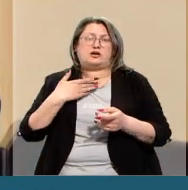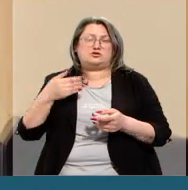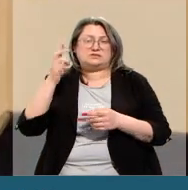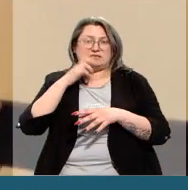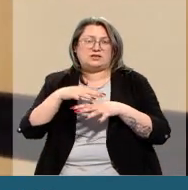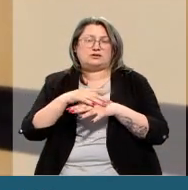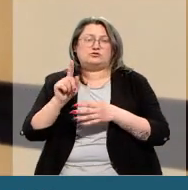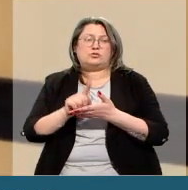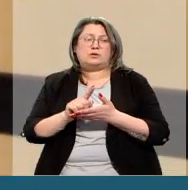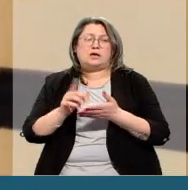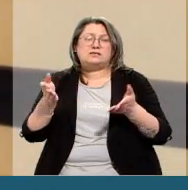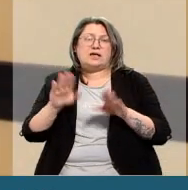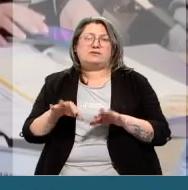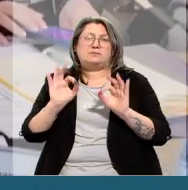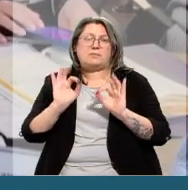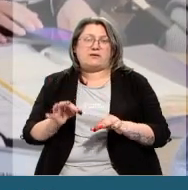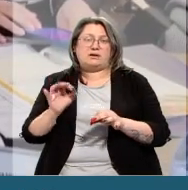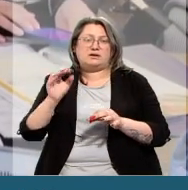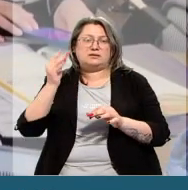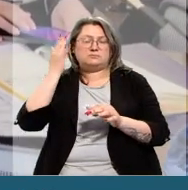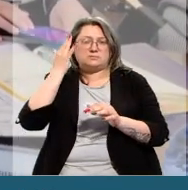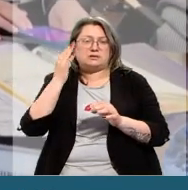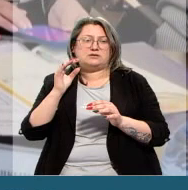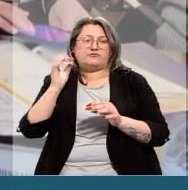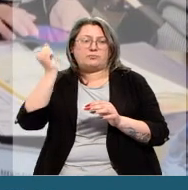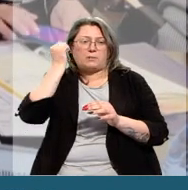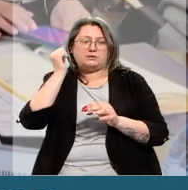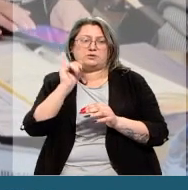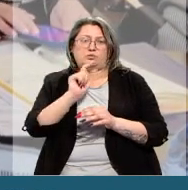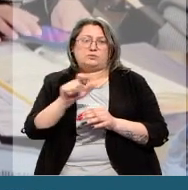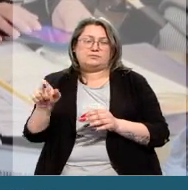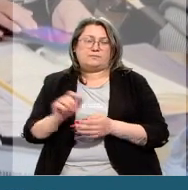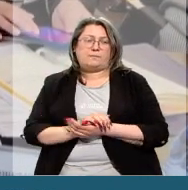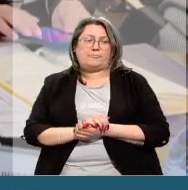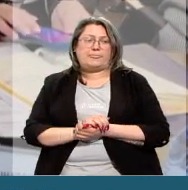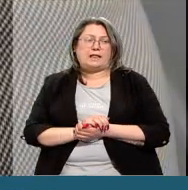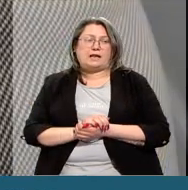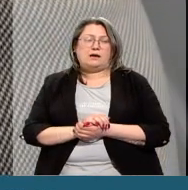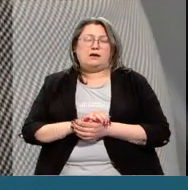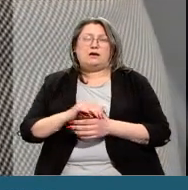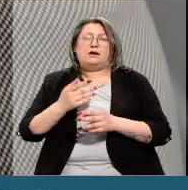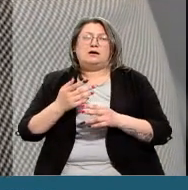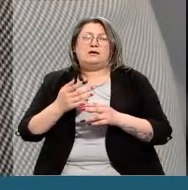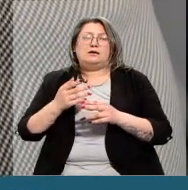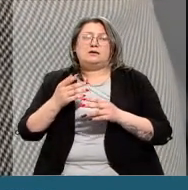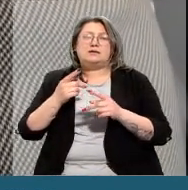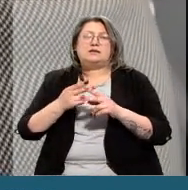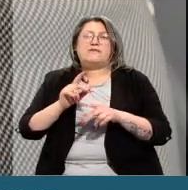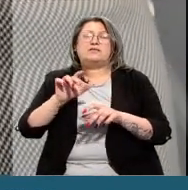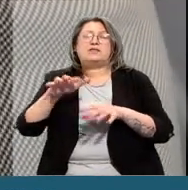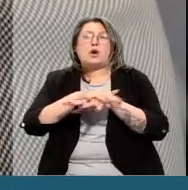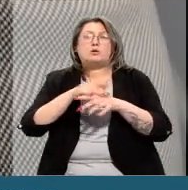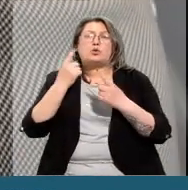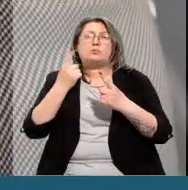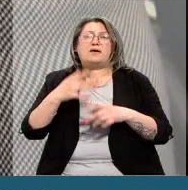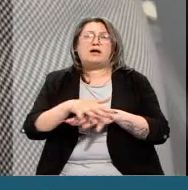насихаттауға қажеттің бәрін жасауымыз керек. Батпақ қара қозғалысы Қазақстандағы ең ірі халықтық көтеріліс. Бұл рудың ғана емес,